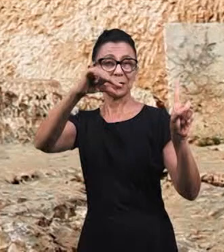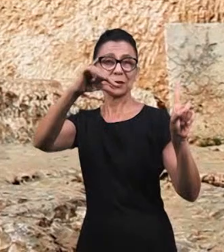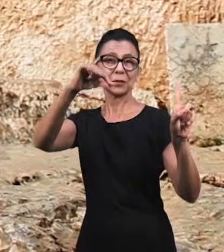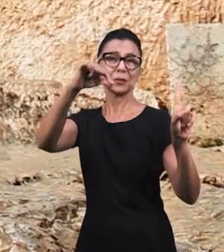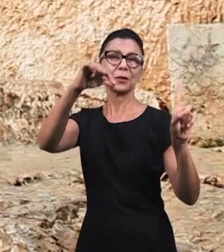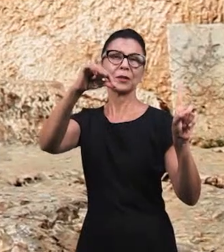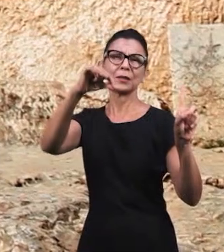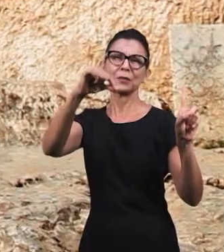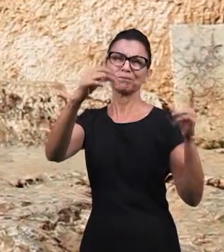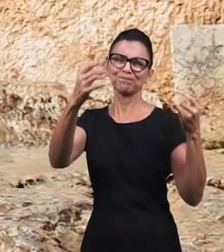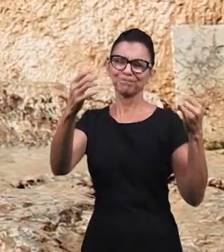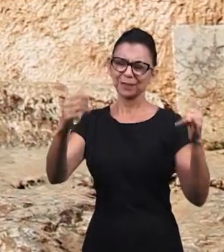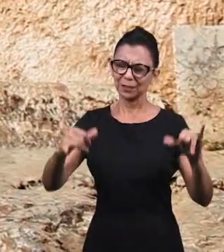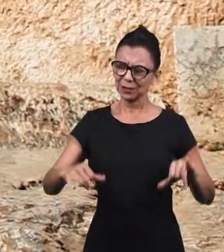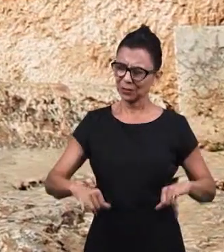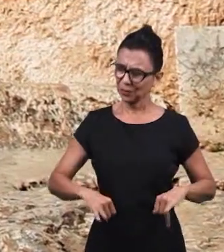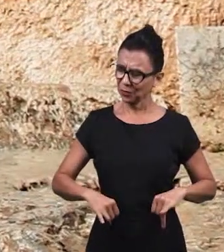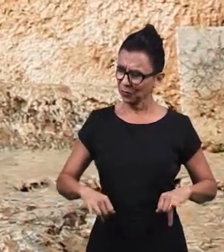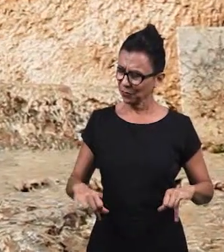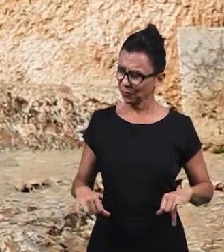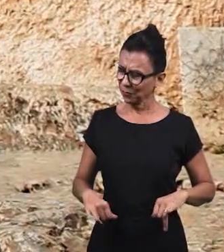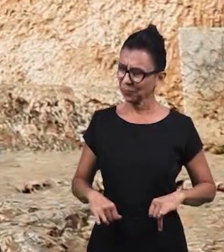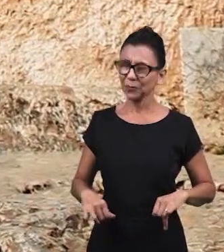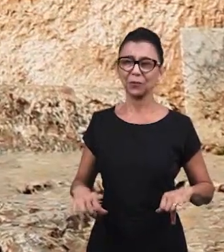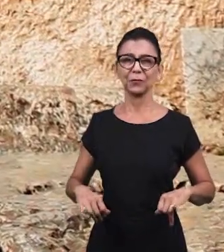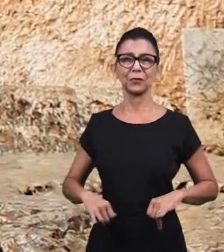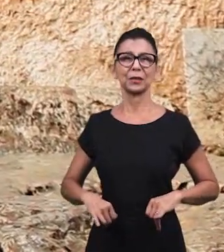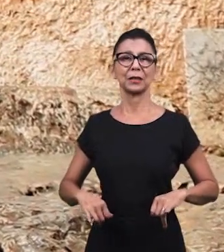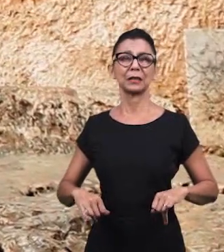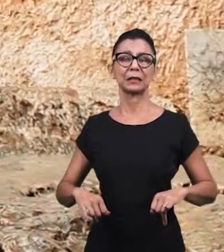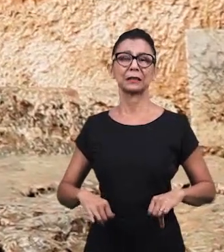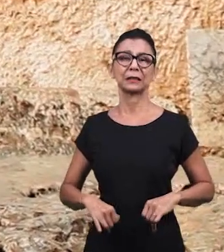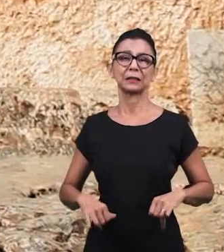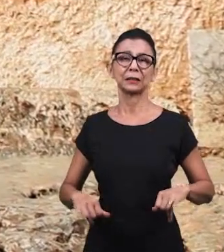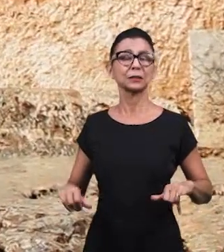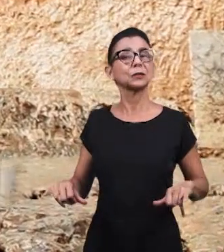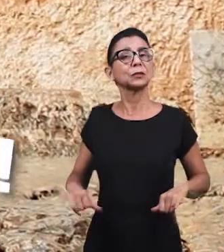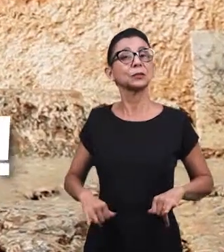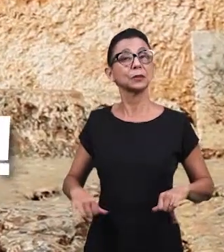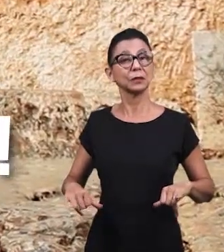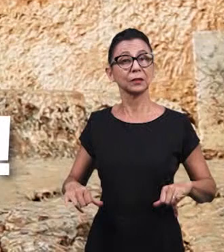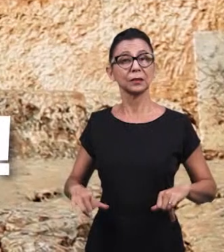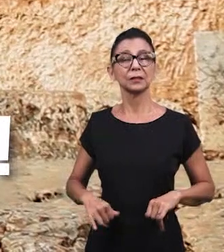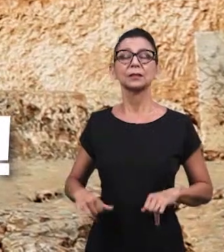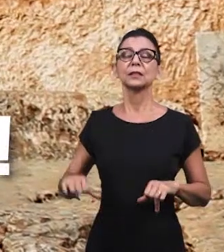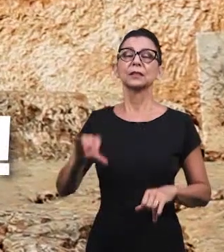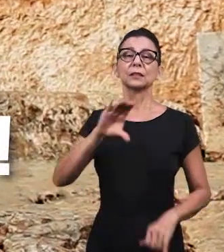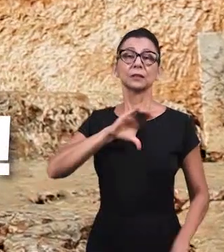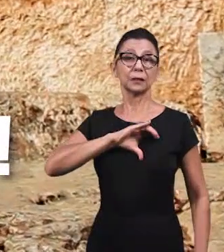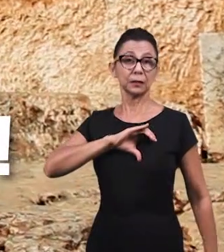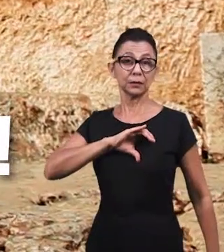Ты избрал пострадать и умереть в умилостивление.